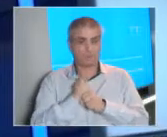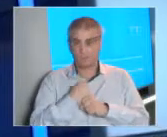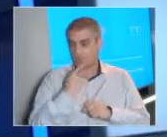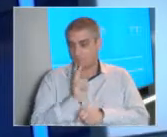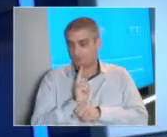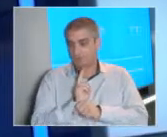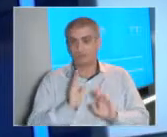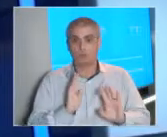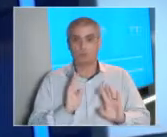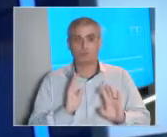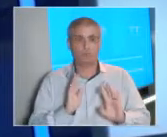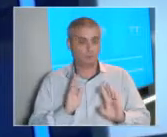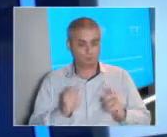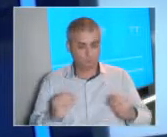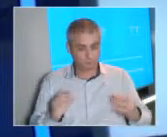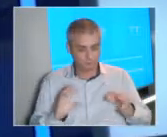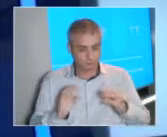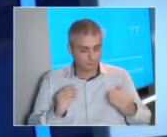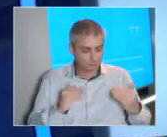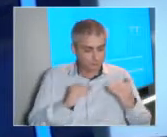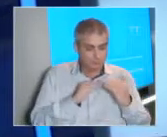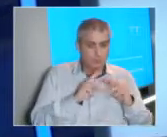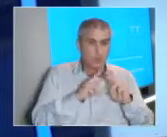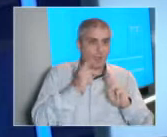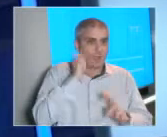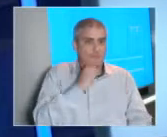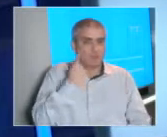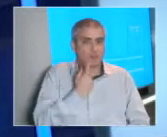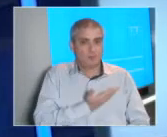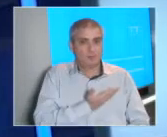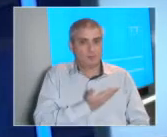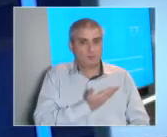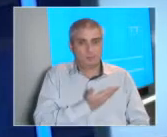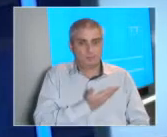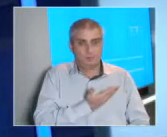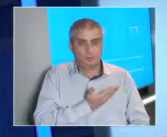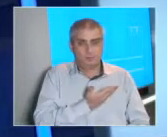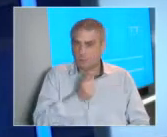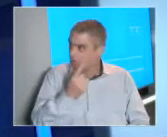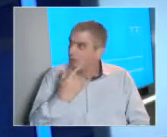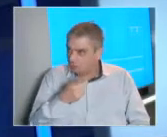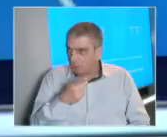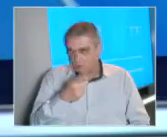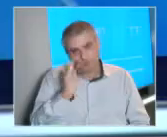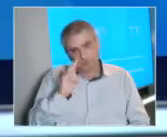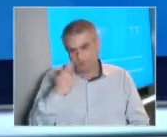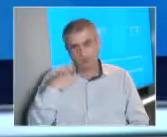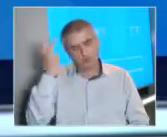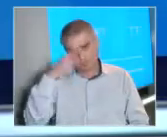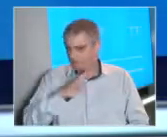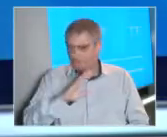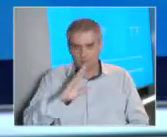אומר את זה בזהירות, השיקו לעולם העבריינות והפשע. לא, עזוב, אני לא אגיד. עכשיו אתה הולך אותם, אני מבין,